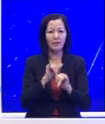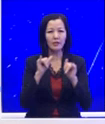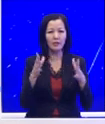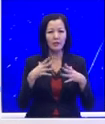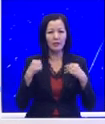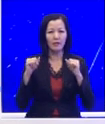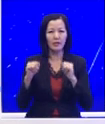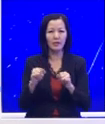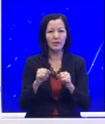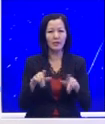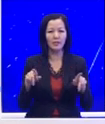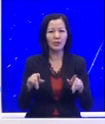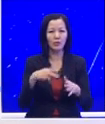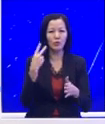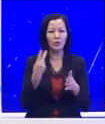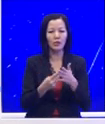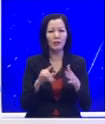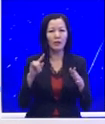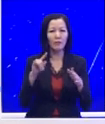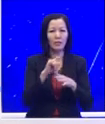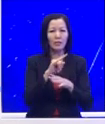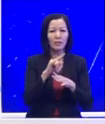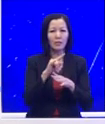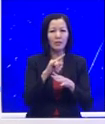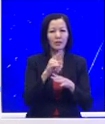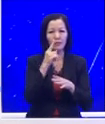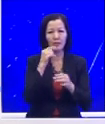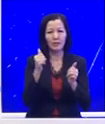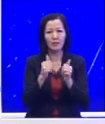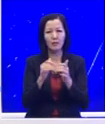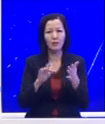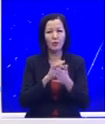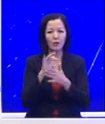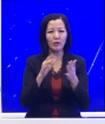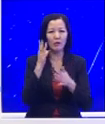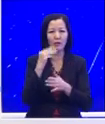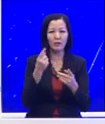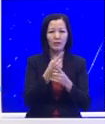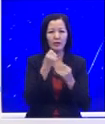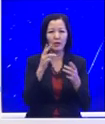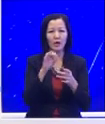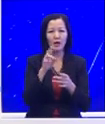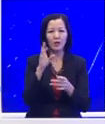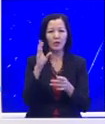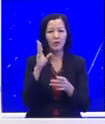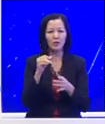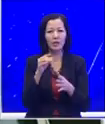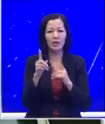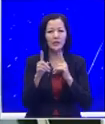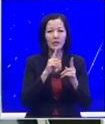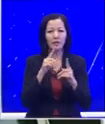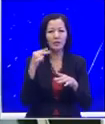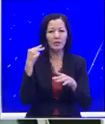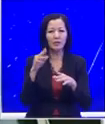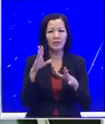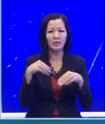развития, здравоохранения в связи с крушением пассажирского самолета близ аэропорта города Алматы, сообщается в сайте Акорды. В ходе совещания